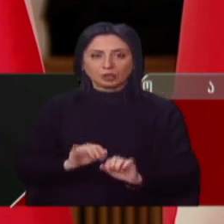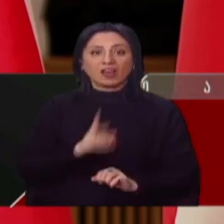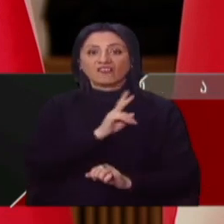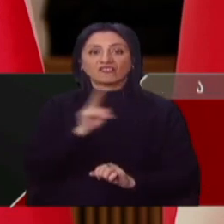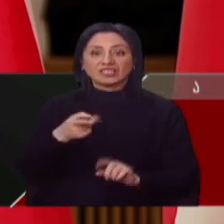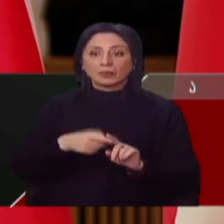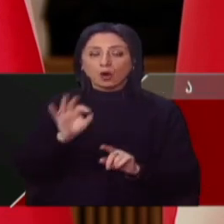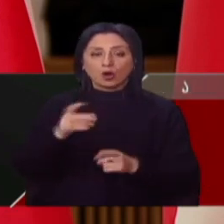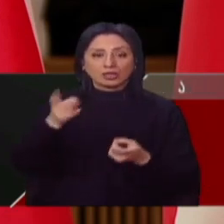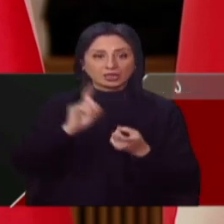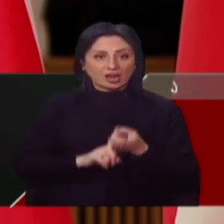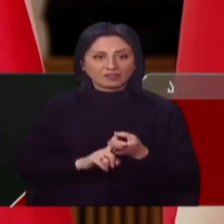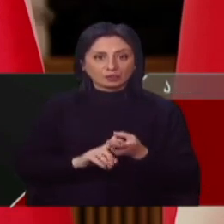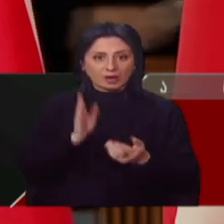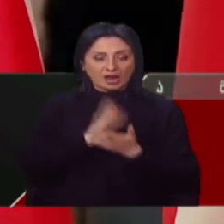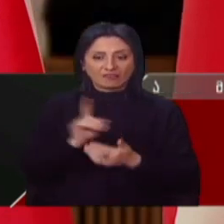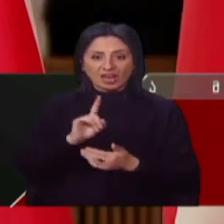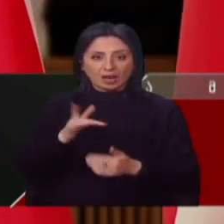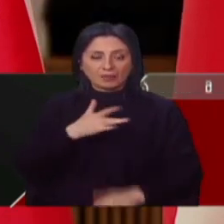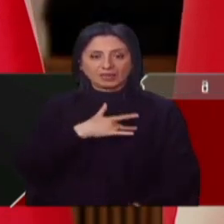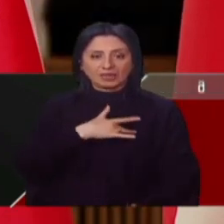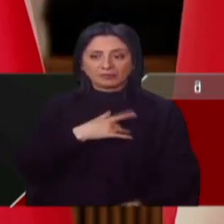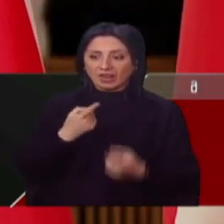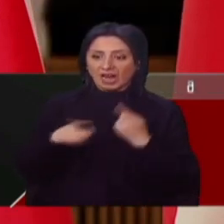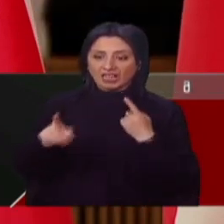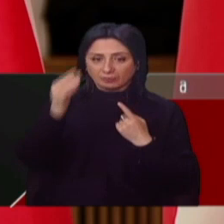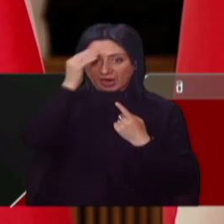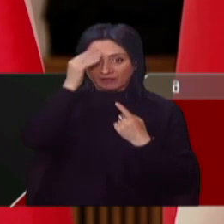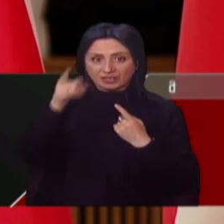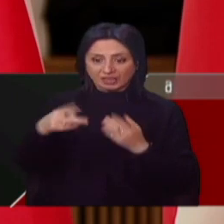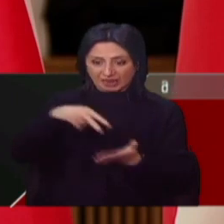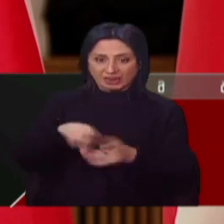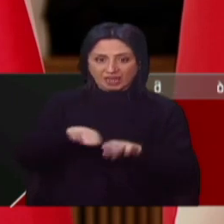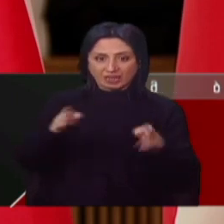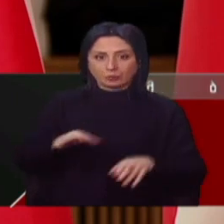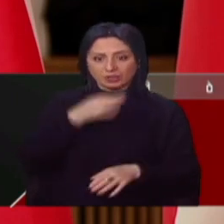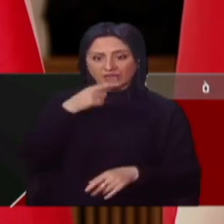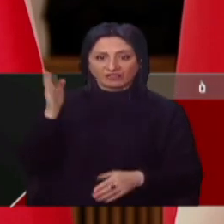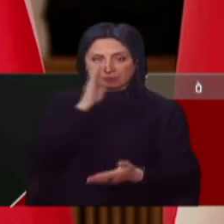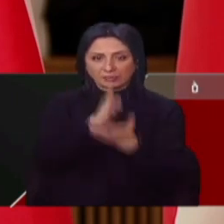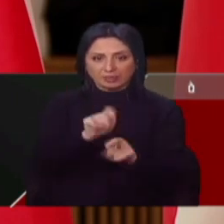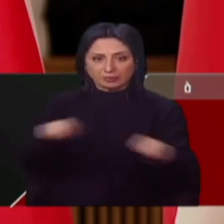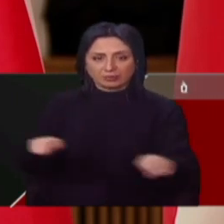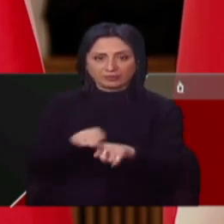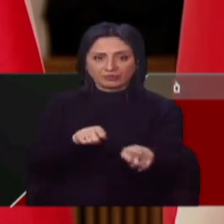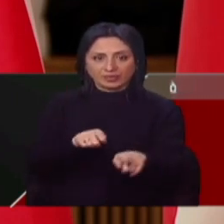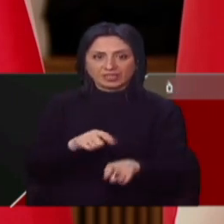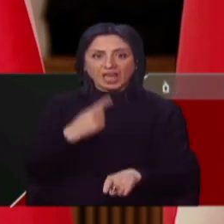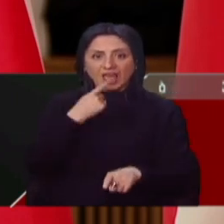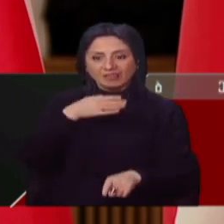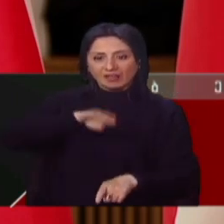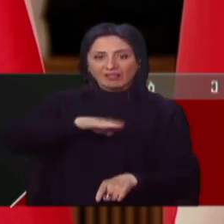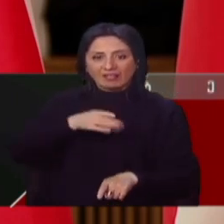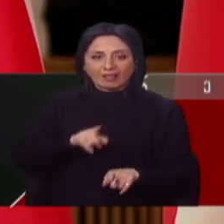ვისაც ამასთან დაკავშირებით აქვს რაიმე ტიპის განსხვავებული მოსაზრება, აი დადგეს ამ ტრიბუნასთან და პირდაპირ თქვას, ენის